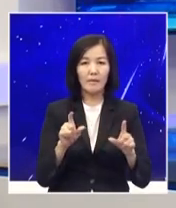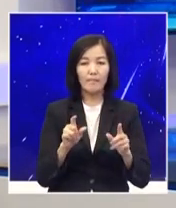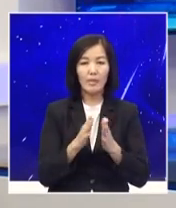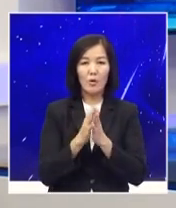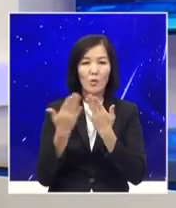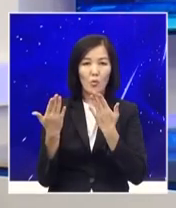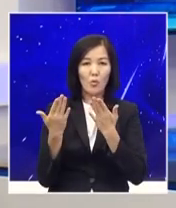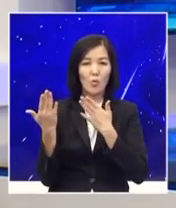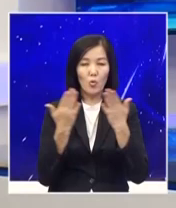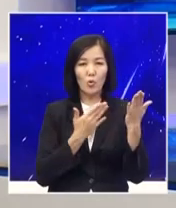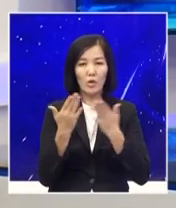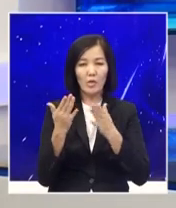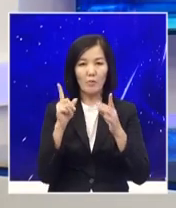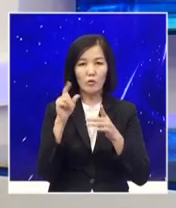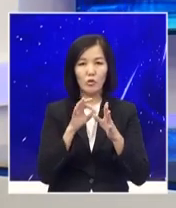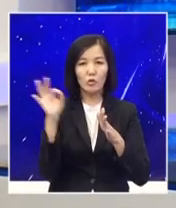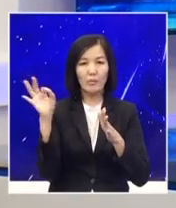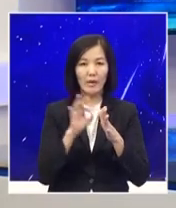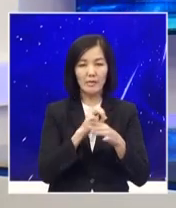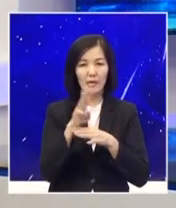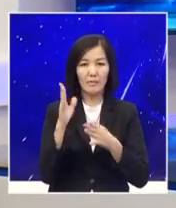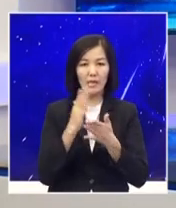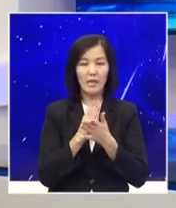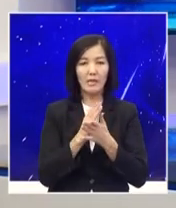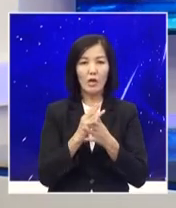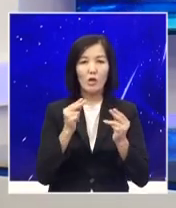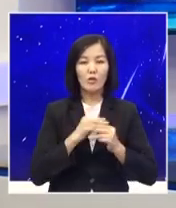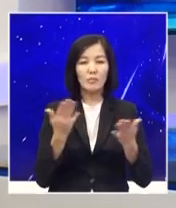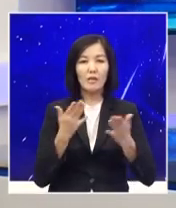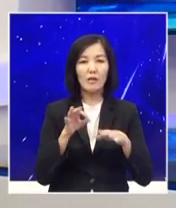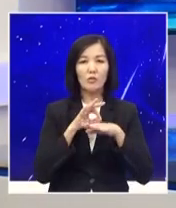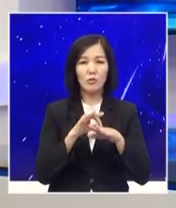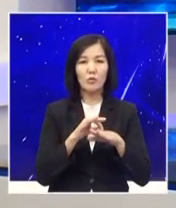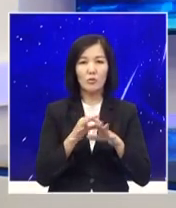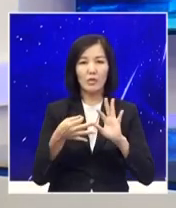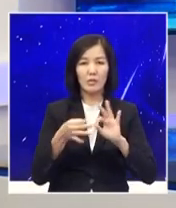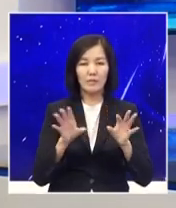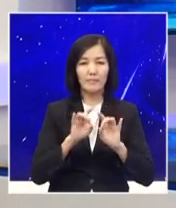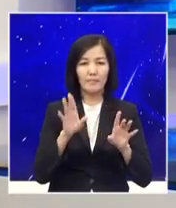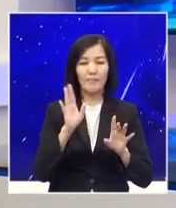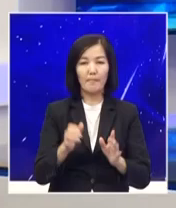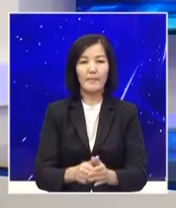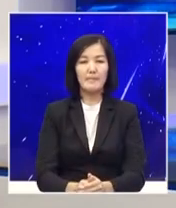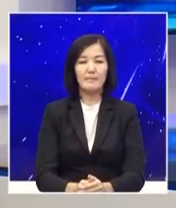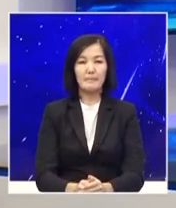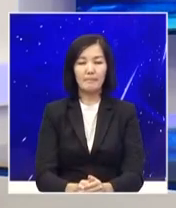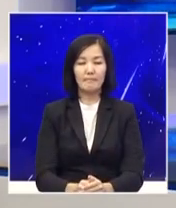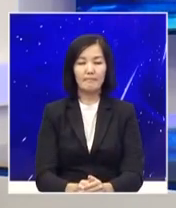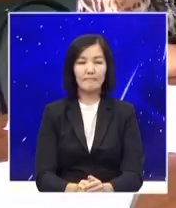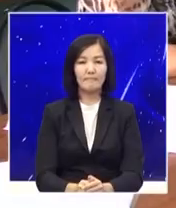оқу құралымен 100% қамтылады, дейді. Жалпы бұл жұмыстар қалай жүргізілуде, тілшіміз Мадина Берікқызы біліп қайтты.